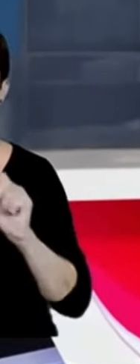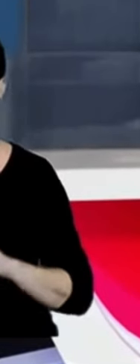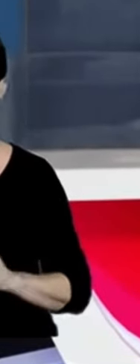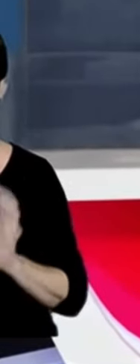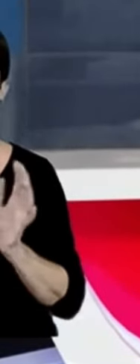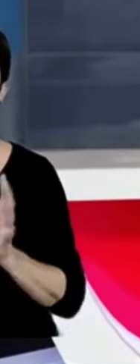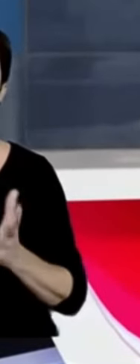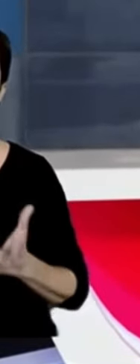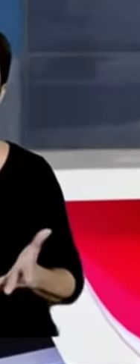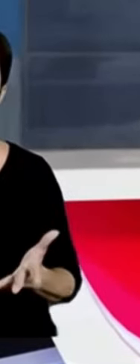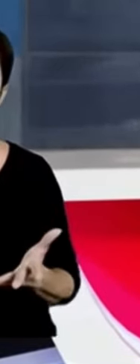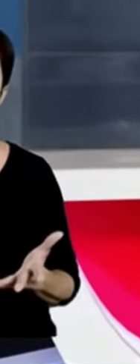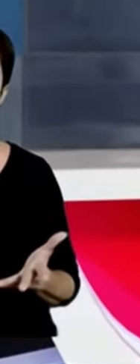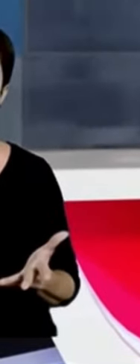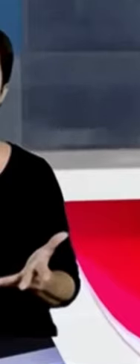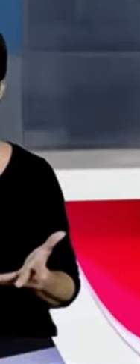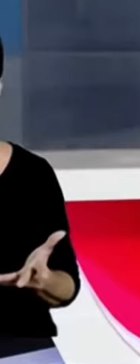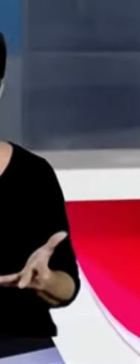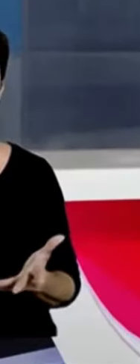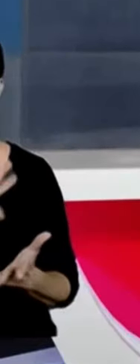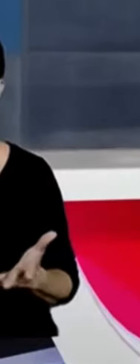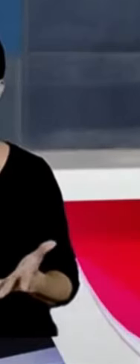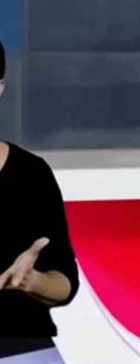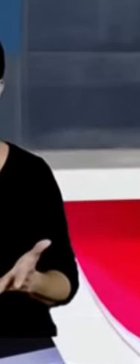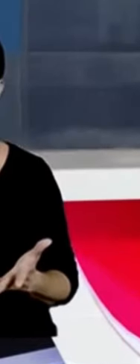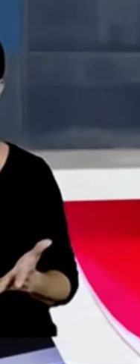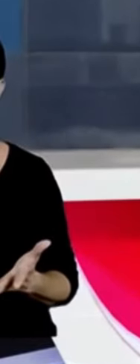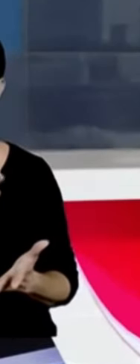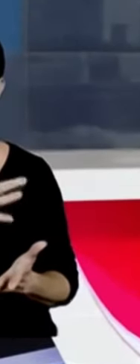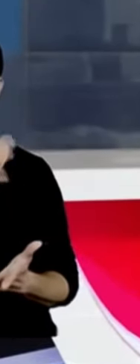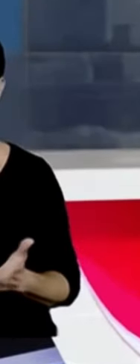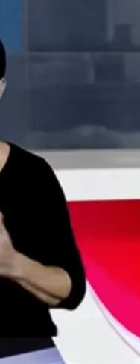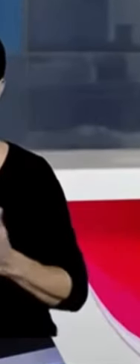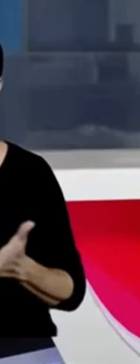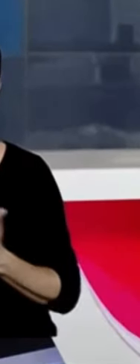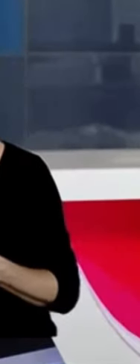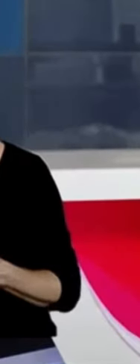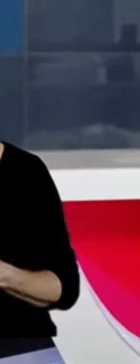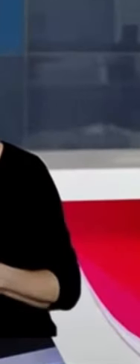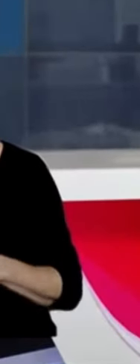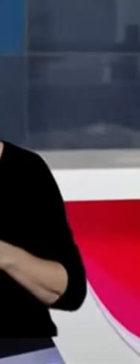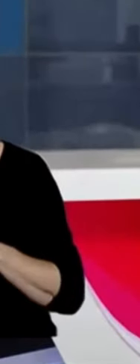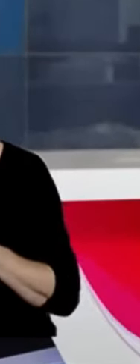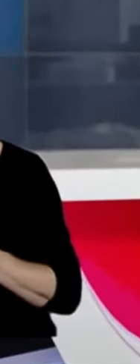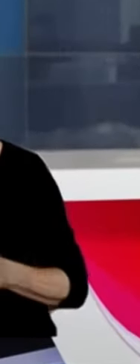prostu, jak to jedna z pań powiedziała posłanek, no przecież lepiej mieć mniej pieniędzy w portfelu, bo się mniej